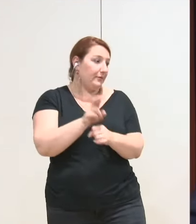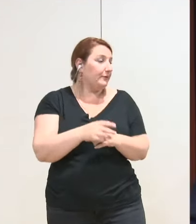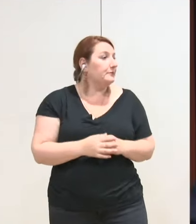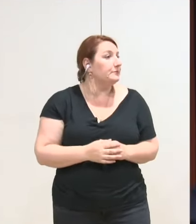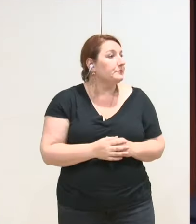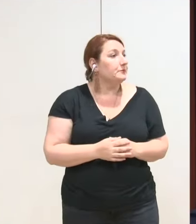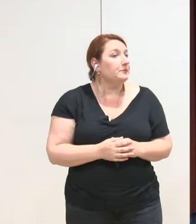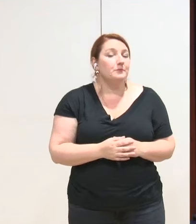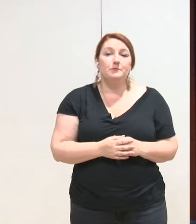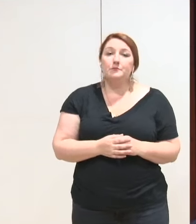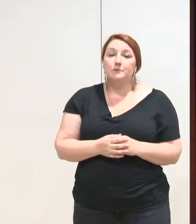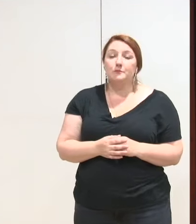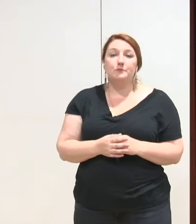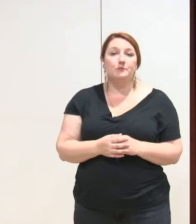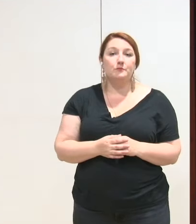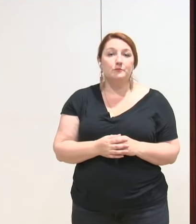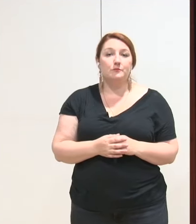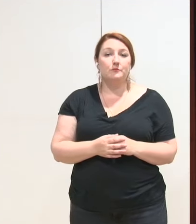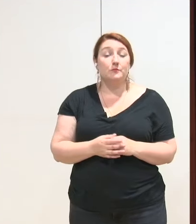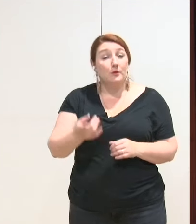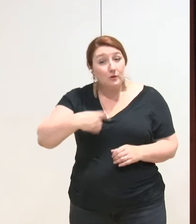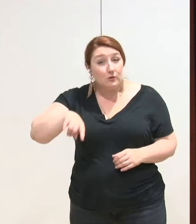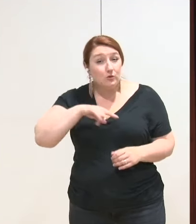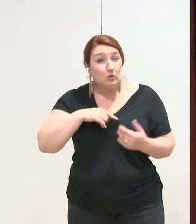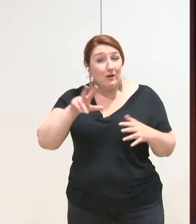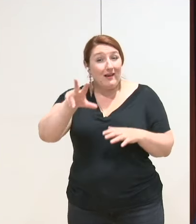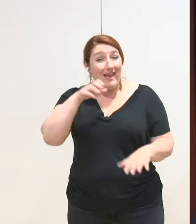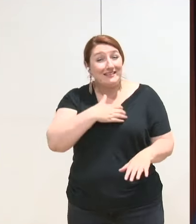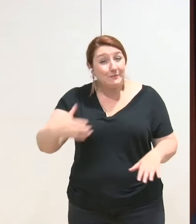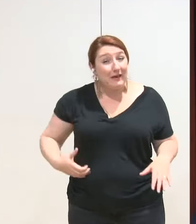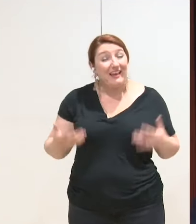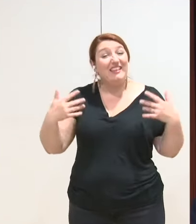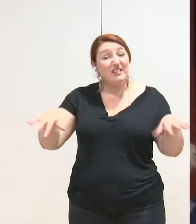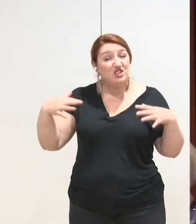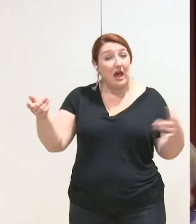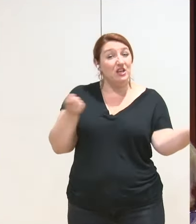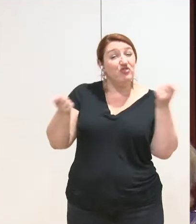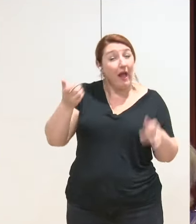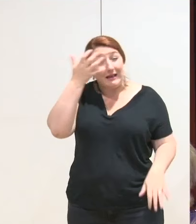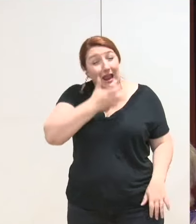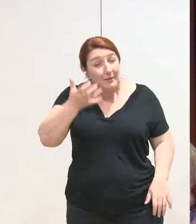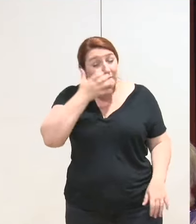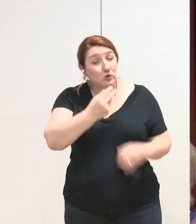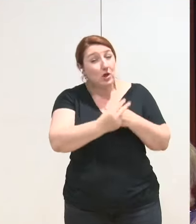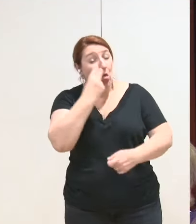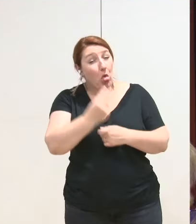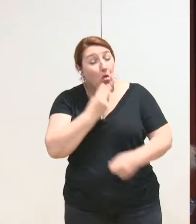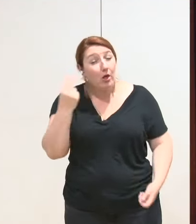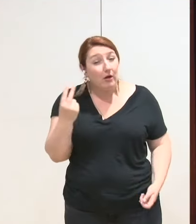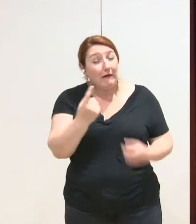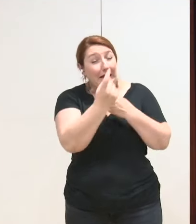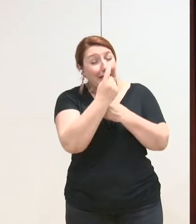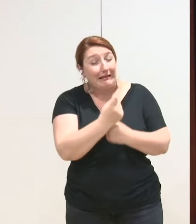point ouvert les portes et les fenêtres via une gestion calamiteuse comment se fait-il qu'en dehors des